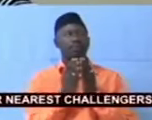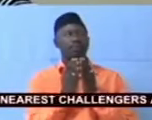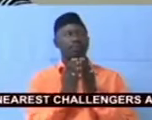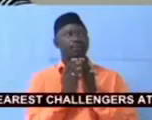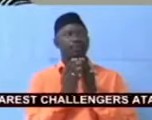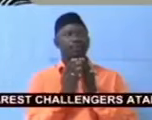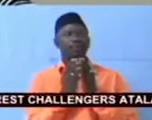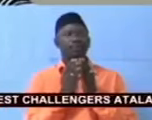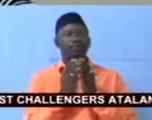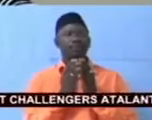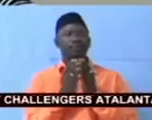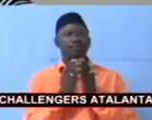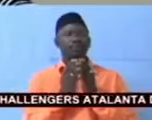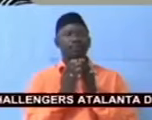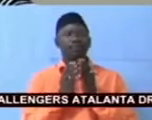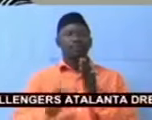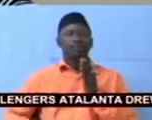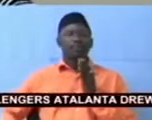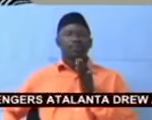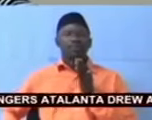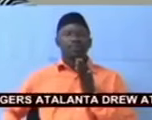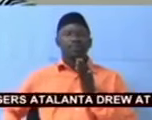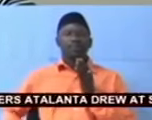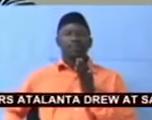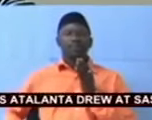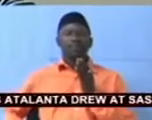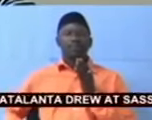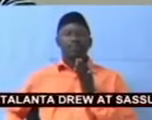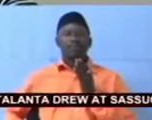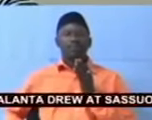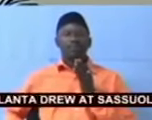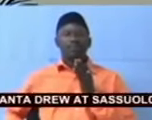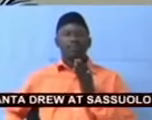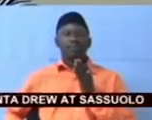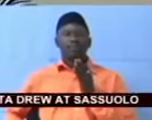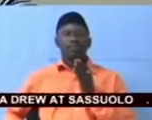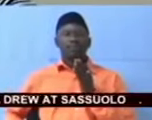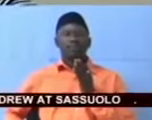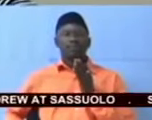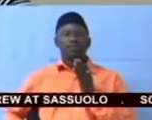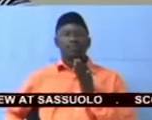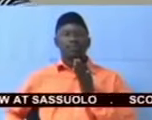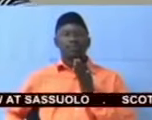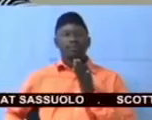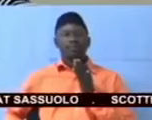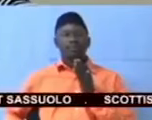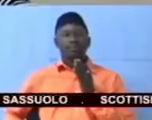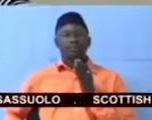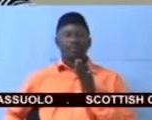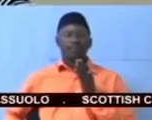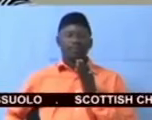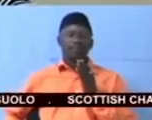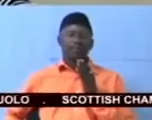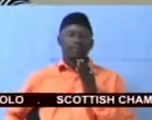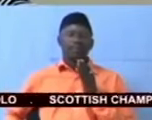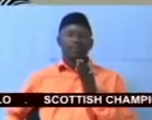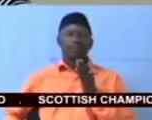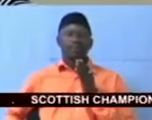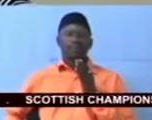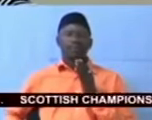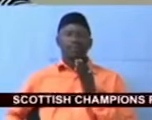الحمد لله رب العالمين. ربنا آتنا في الدنيا حسنة وفي الآخرة حسنة وقنا عذاب